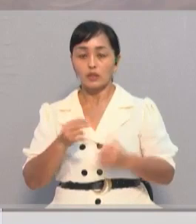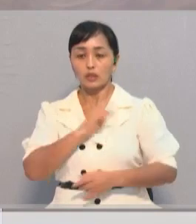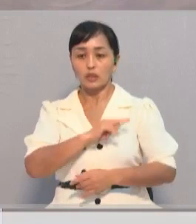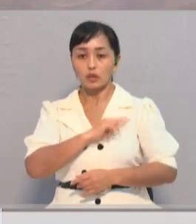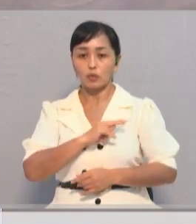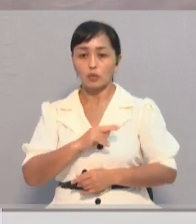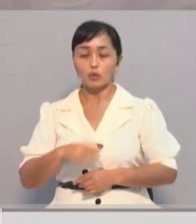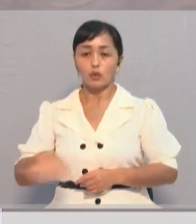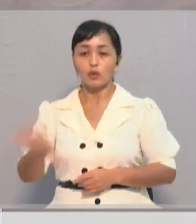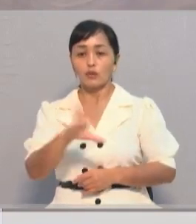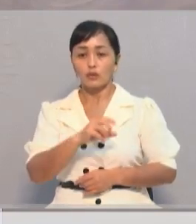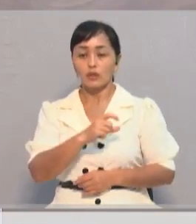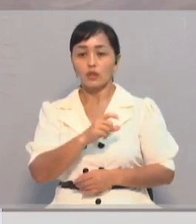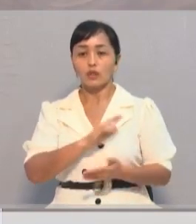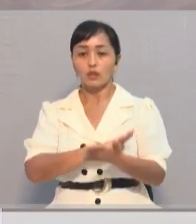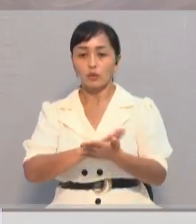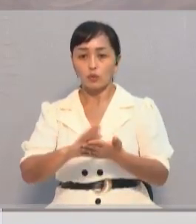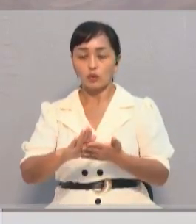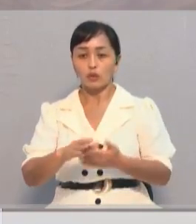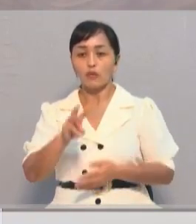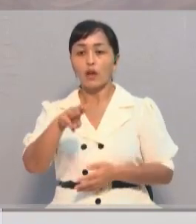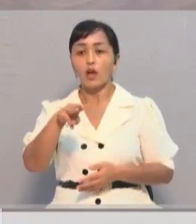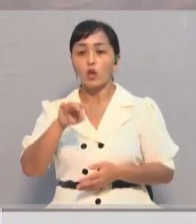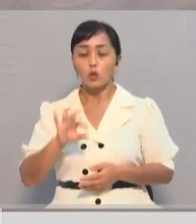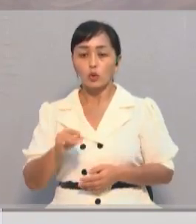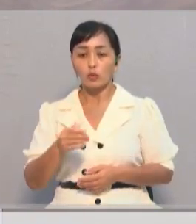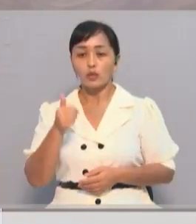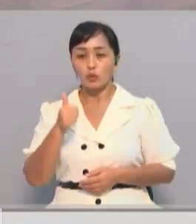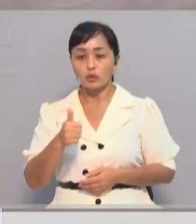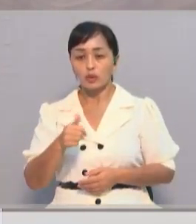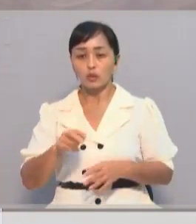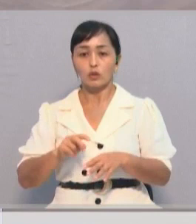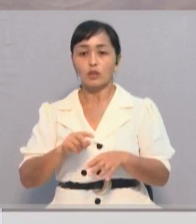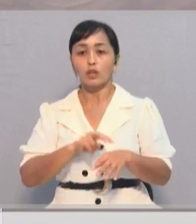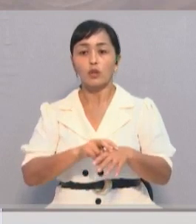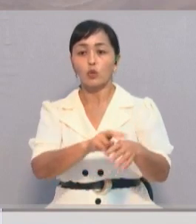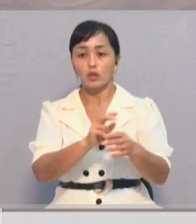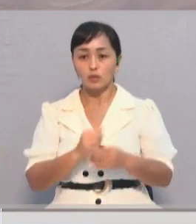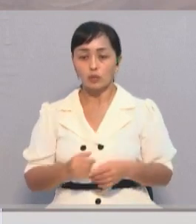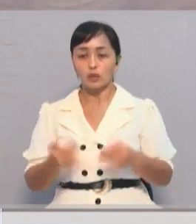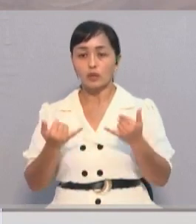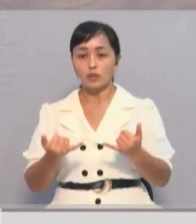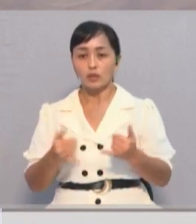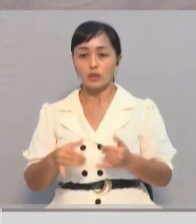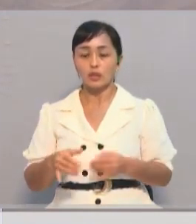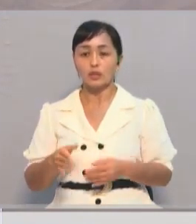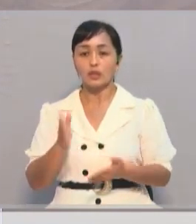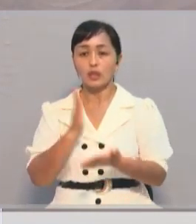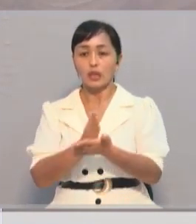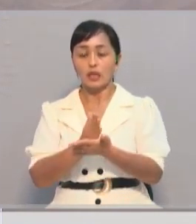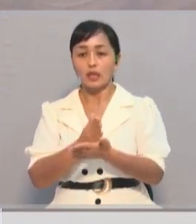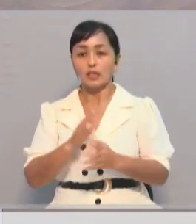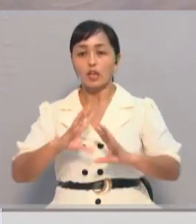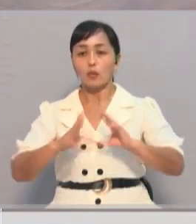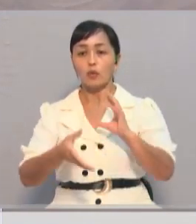работу по благоустройству, уборке. Тюлькобас очень благоприятный для развития туризма и производства. Рядом проходит международная магистраль.